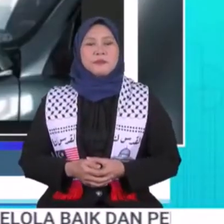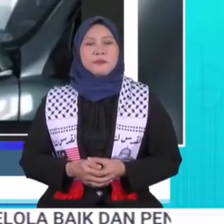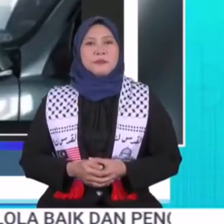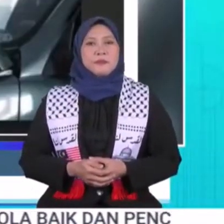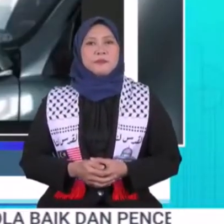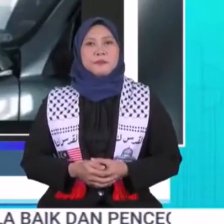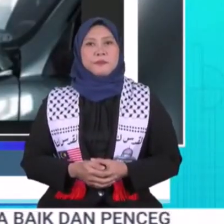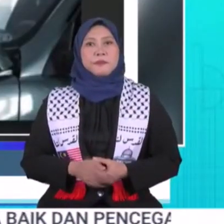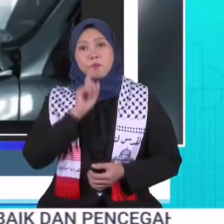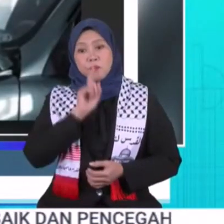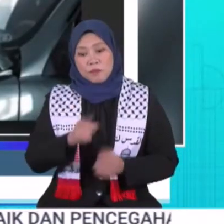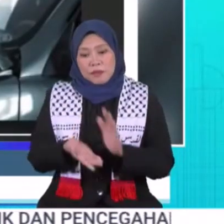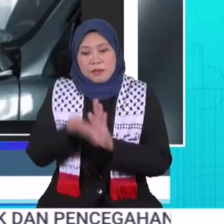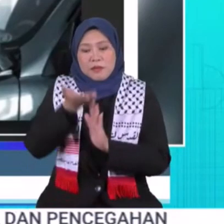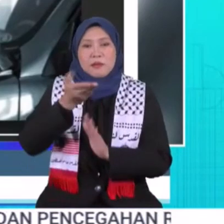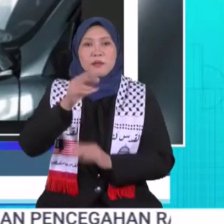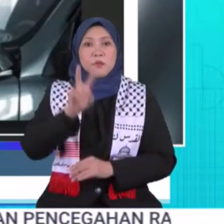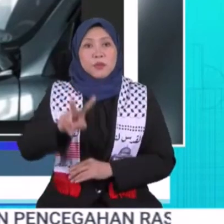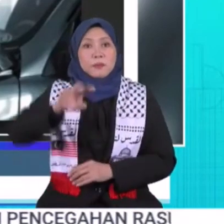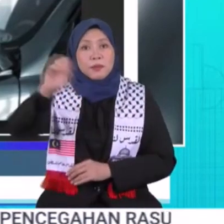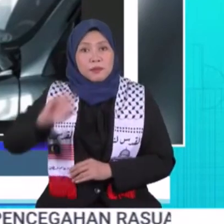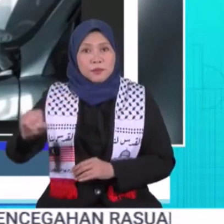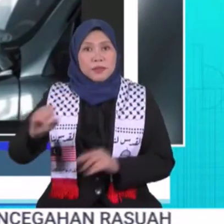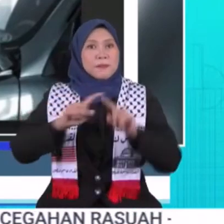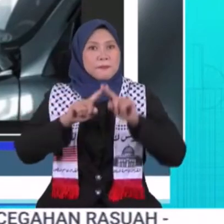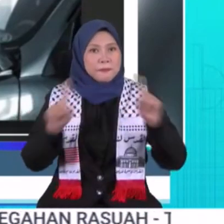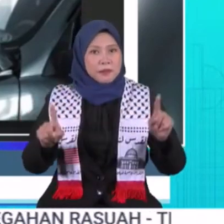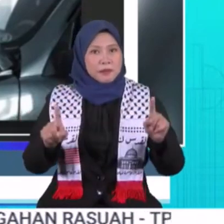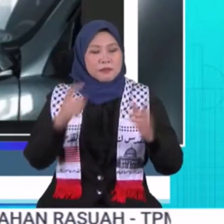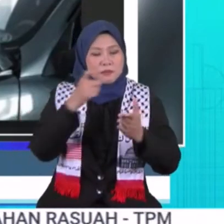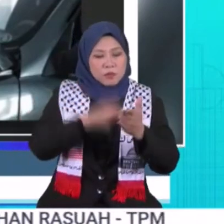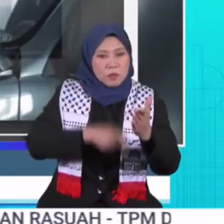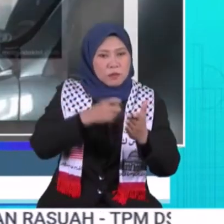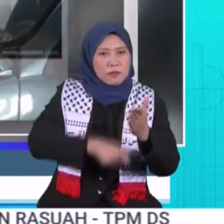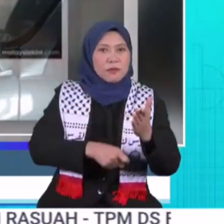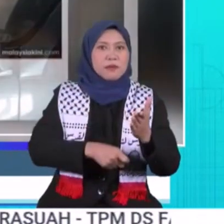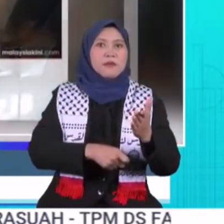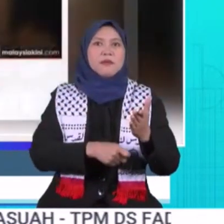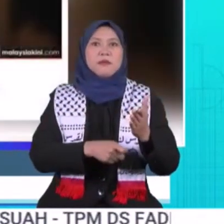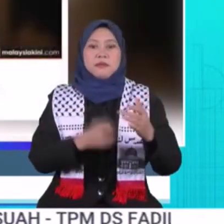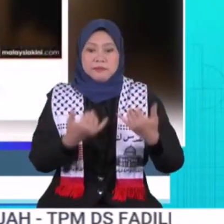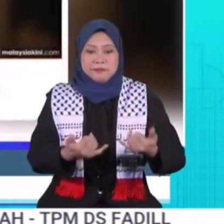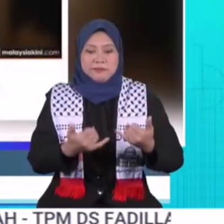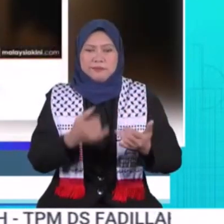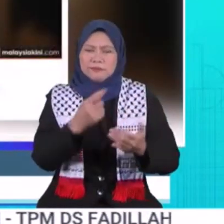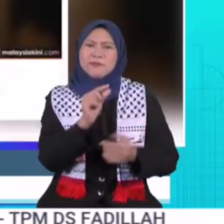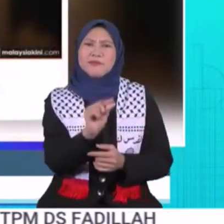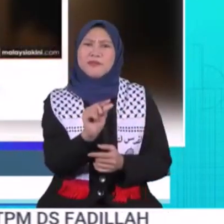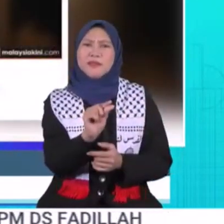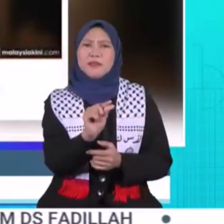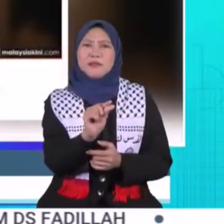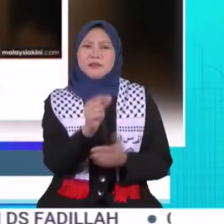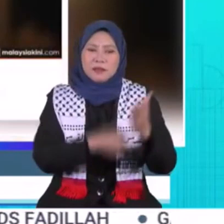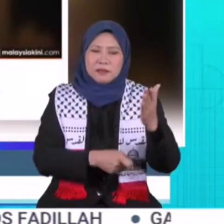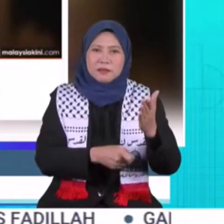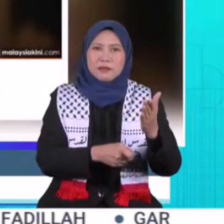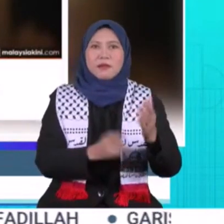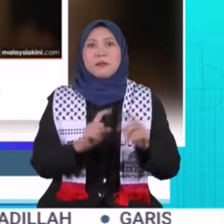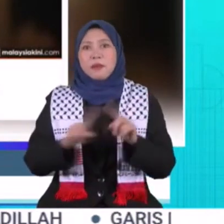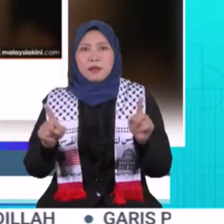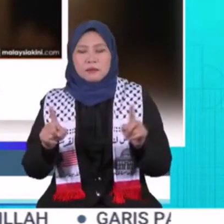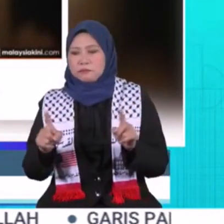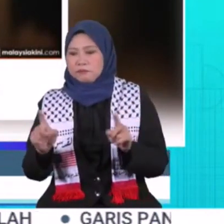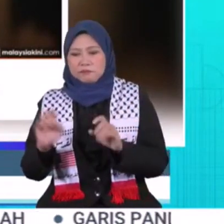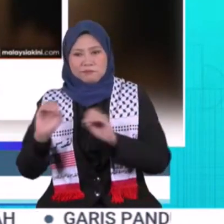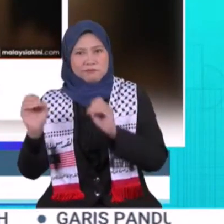perkhidmatan meskipun naik 2% namun skop Cukai yang dikenakan ketika ini bersaiz kecil dan dilihat